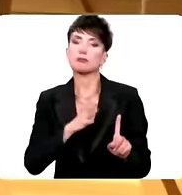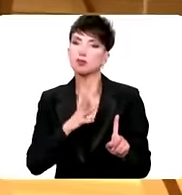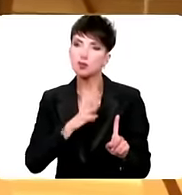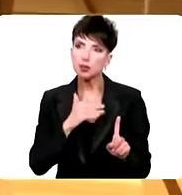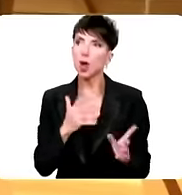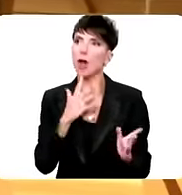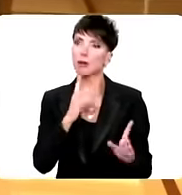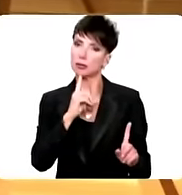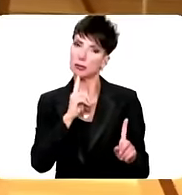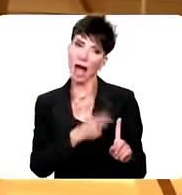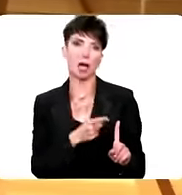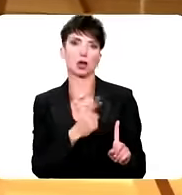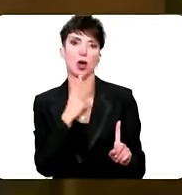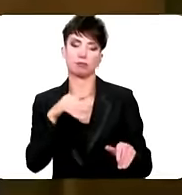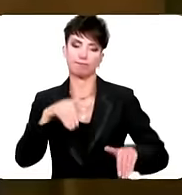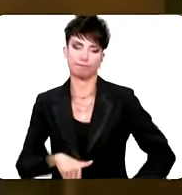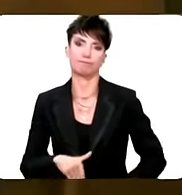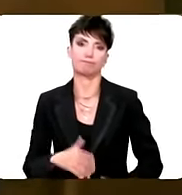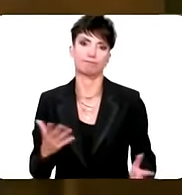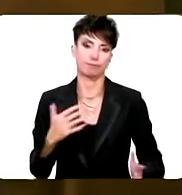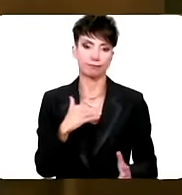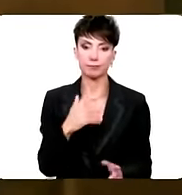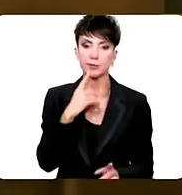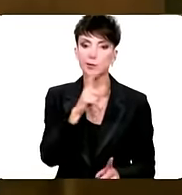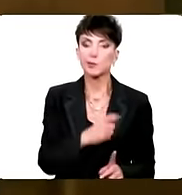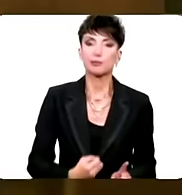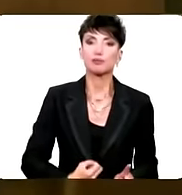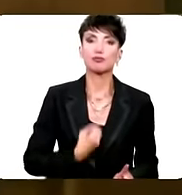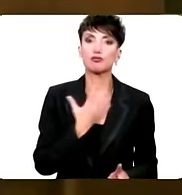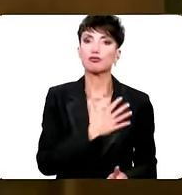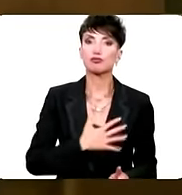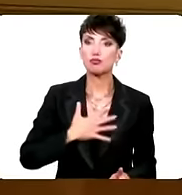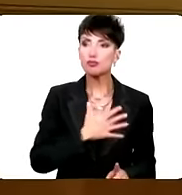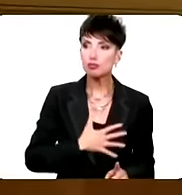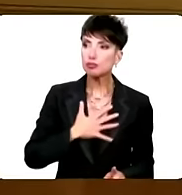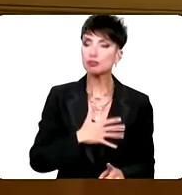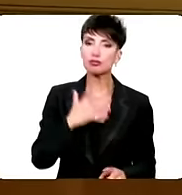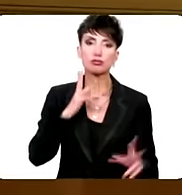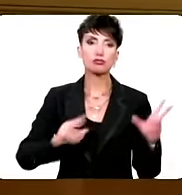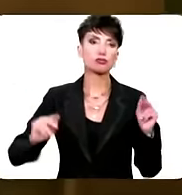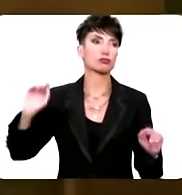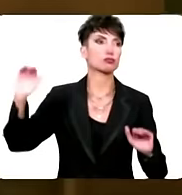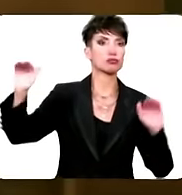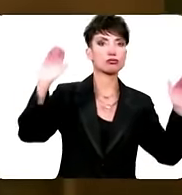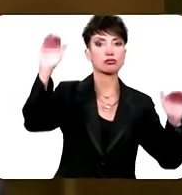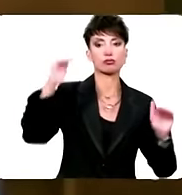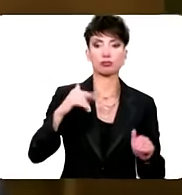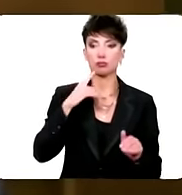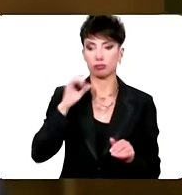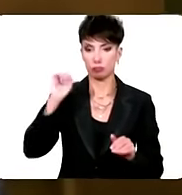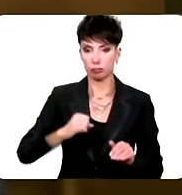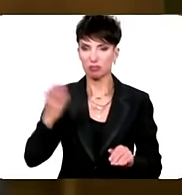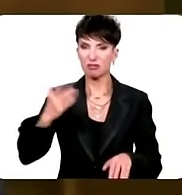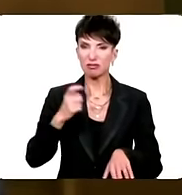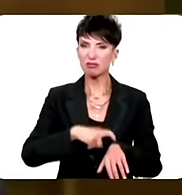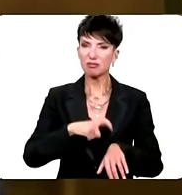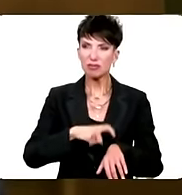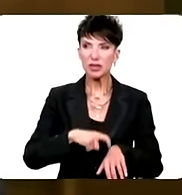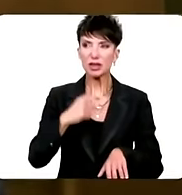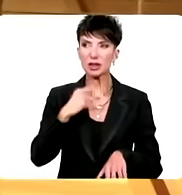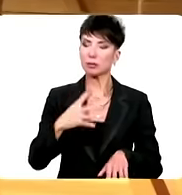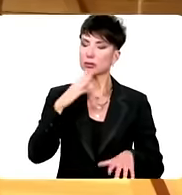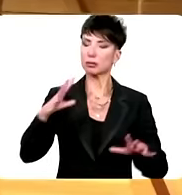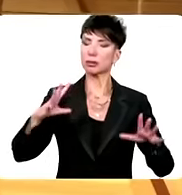Θέλω να ρωτήσω, κύριε Πρόεδρε, αν αισθάνεστε, γιατί υπάρχει αυτή η αίσθηση και αυτή η συζήτηση έξω, ότι ήρθε ο καιρός να ξεκουραστούν κάποιοι άνθρωποι σε αυτή την